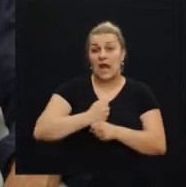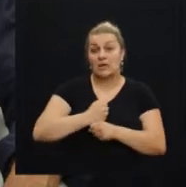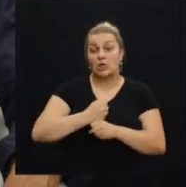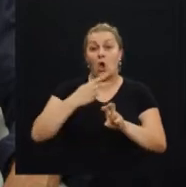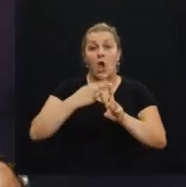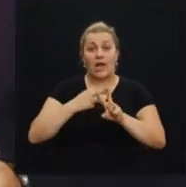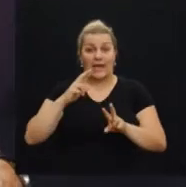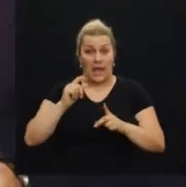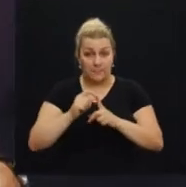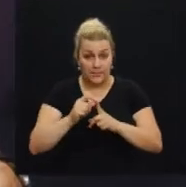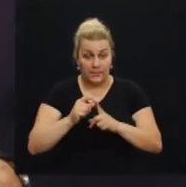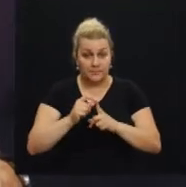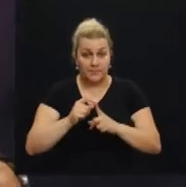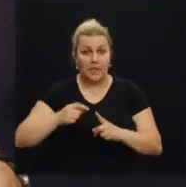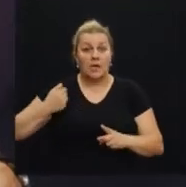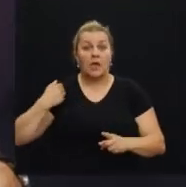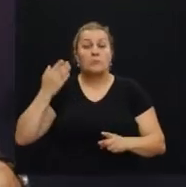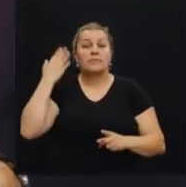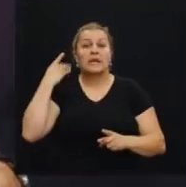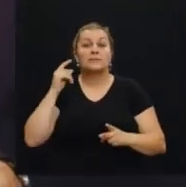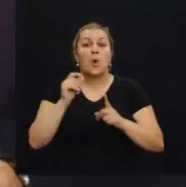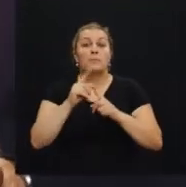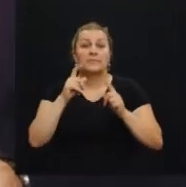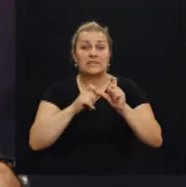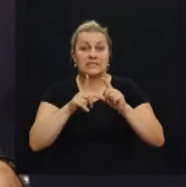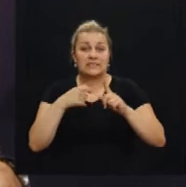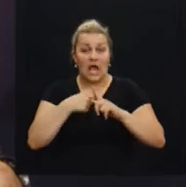HEP-a. Radio sam u HEP-a, bili smo u Pisku i